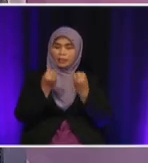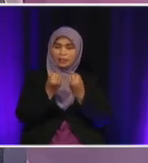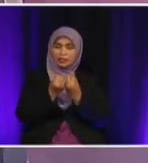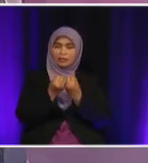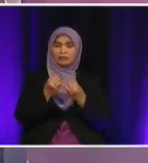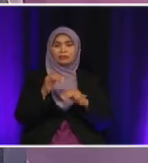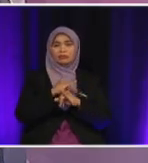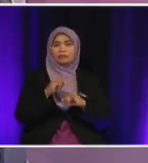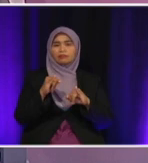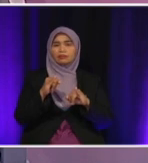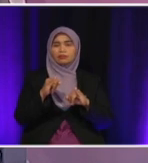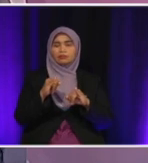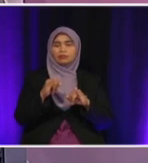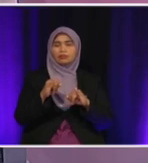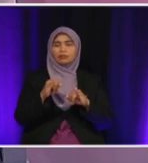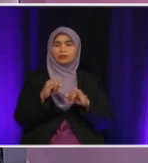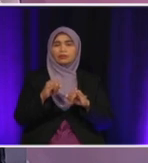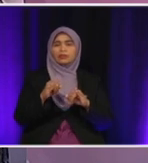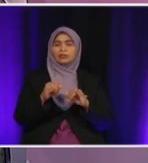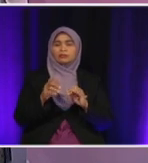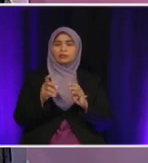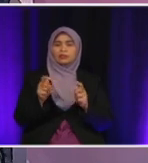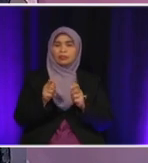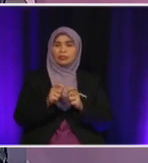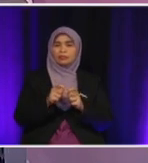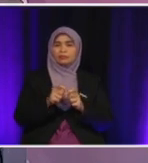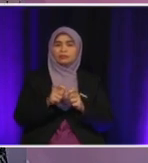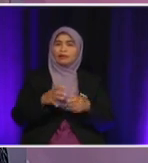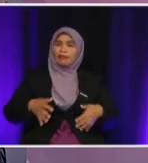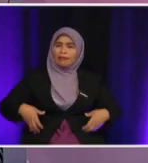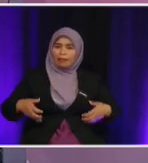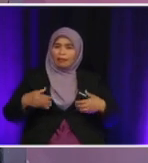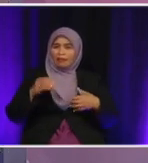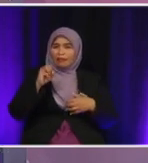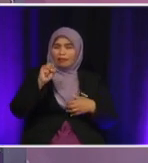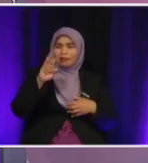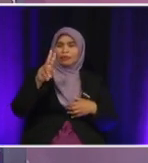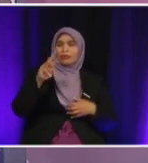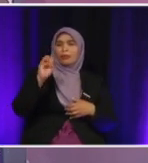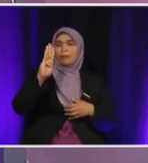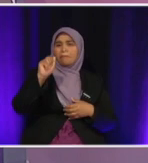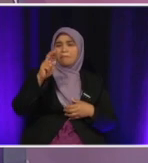seperti aku dipanggil duduk di rumah